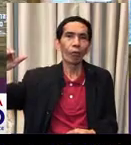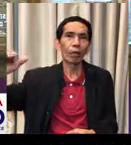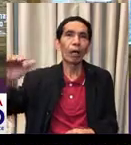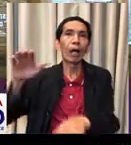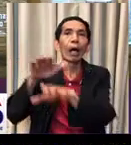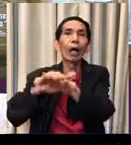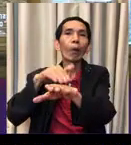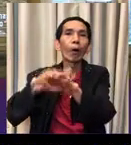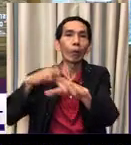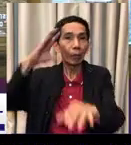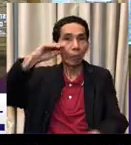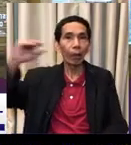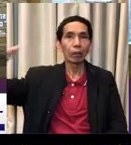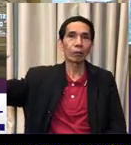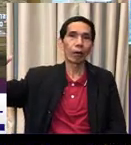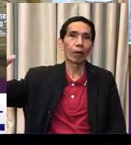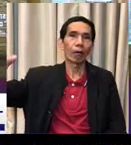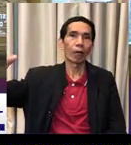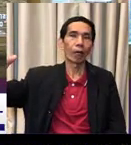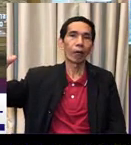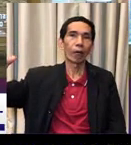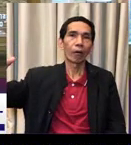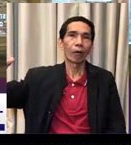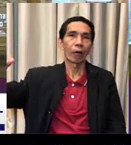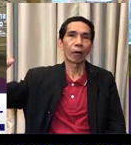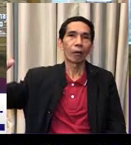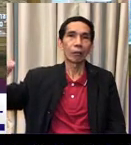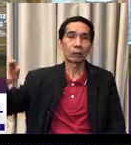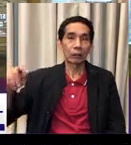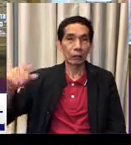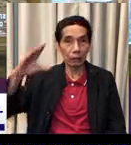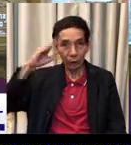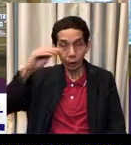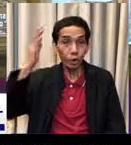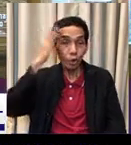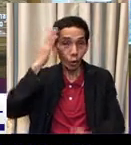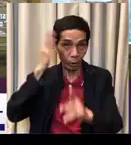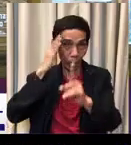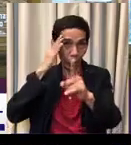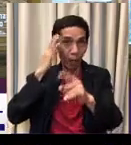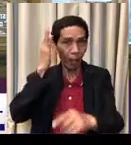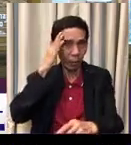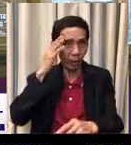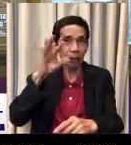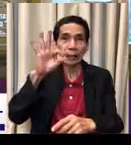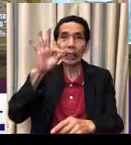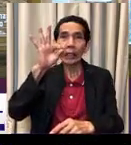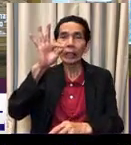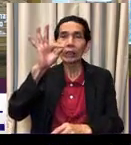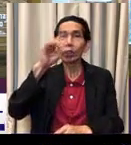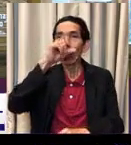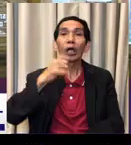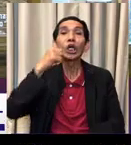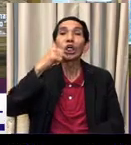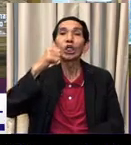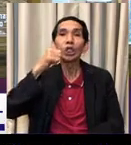Kawawa naman yung bata. Basta doon sa bata na yun, alam mo, 9 years old yun na babae.